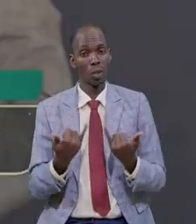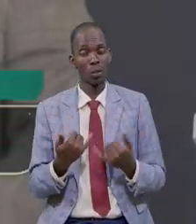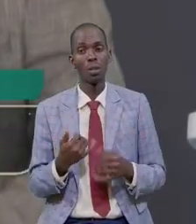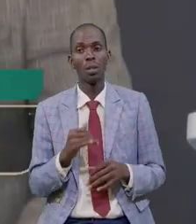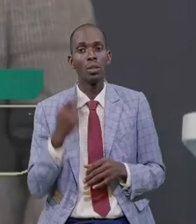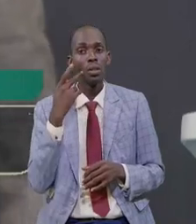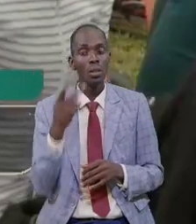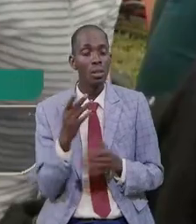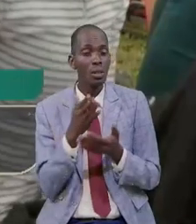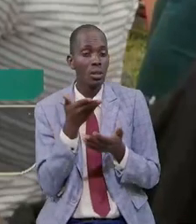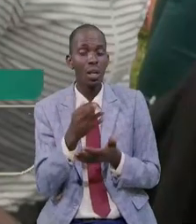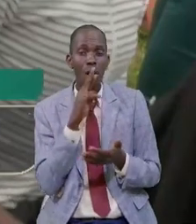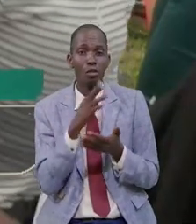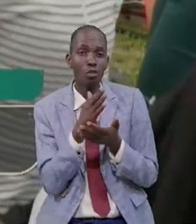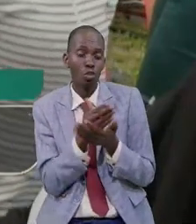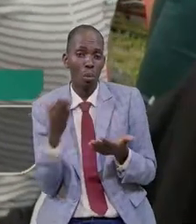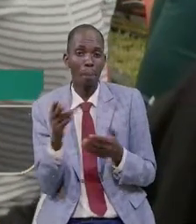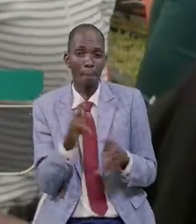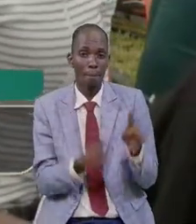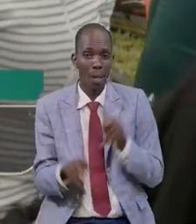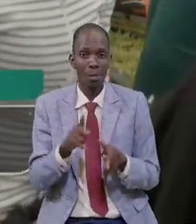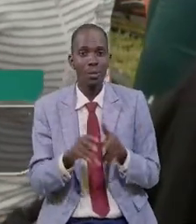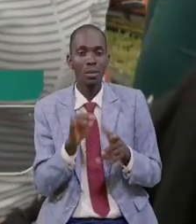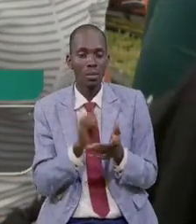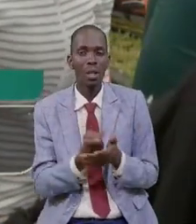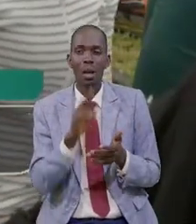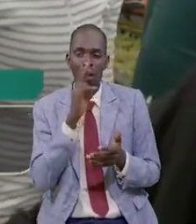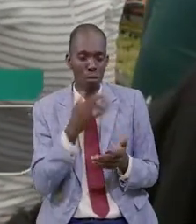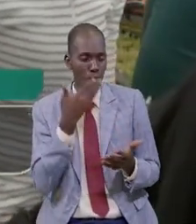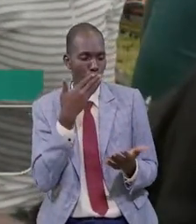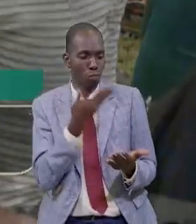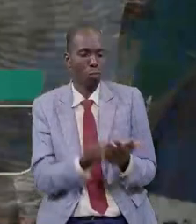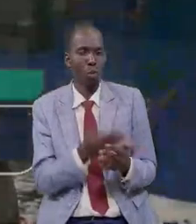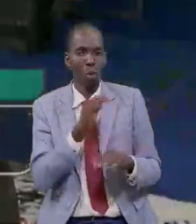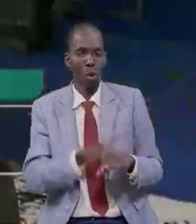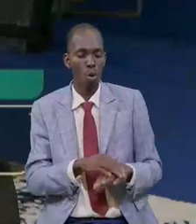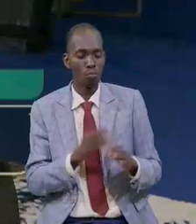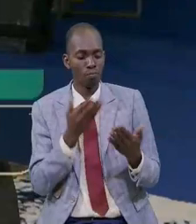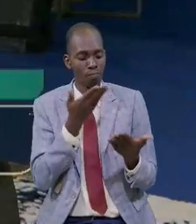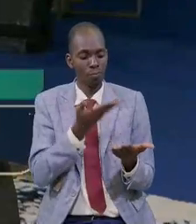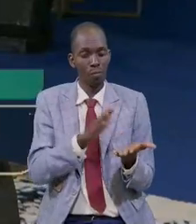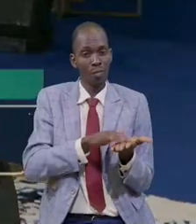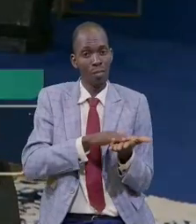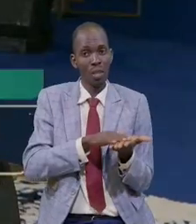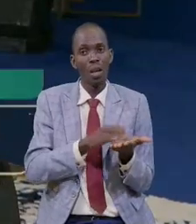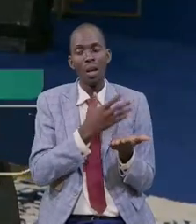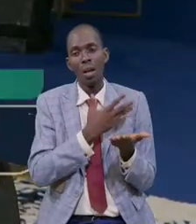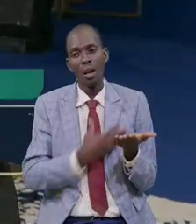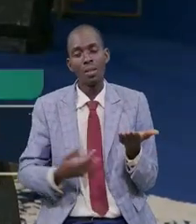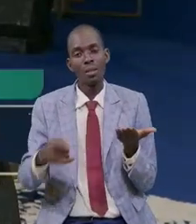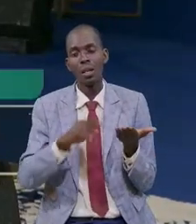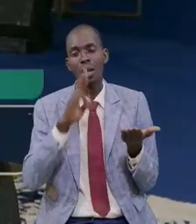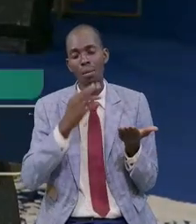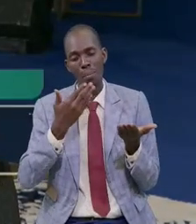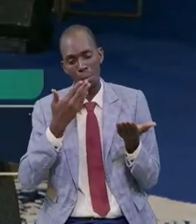et il ils sont bons d'un côté et ils sont non cuits ils